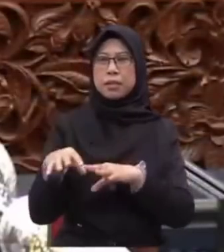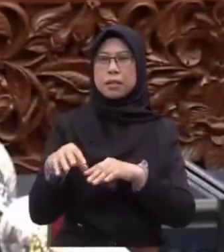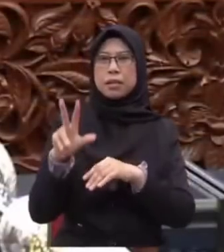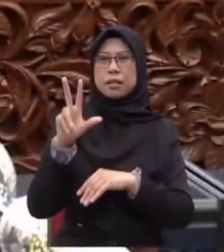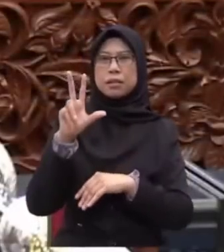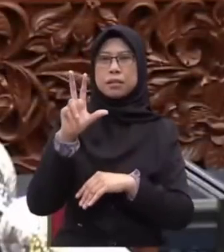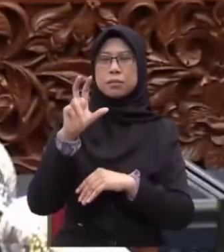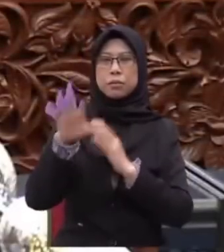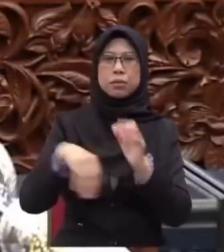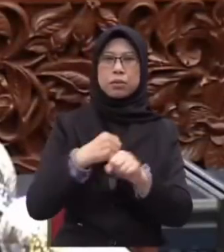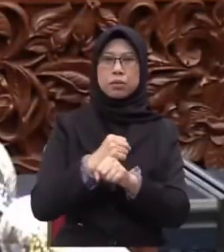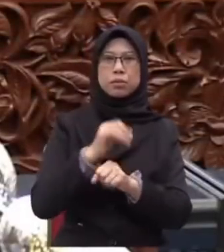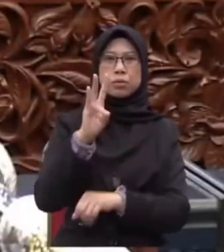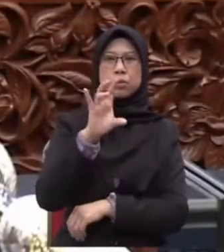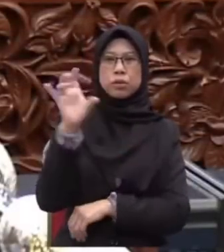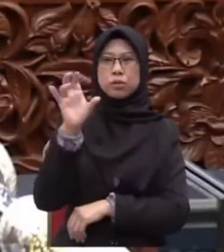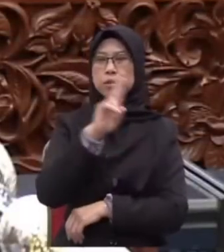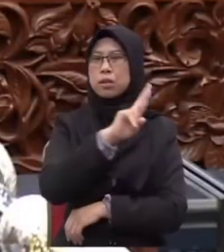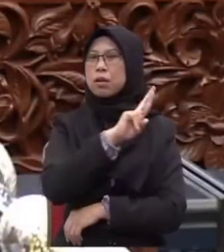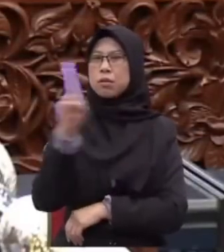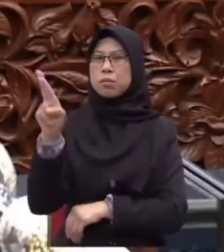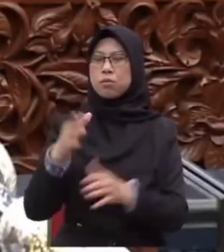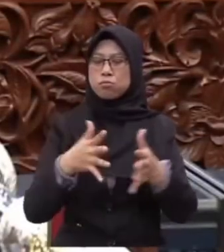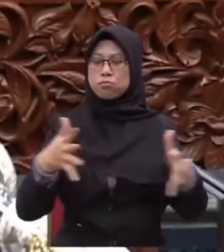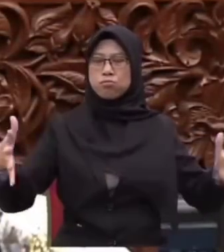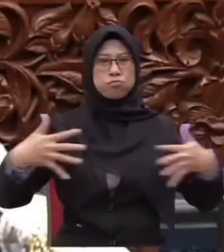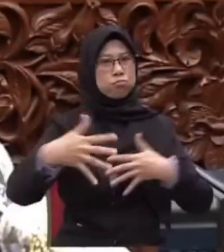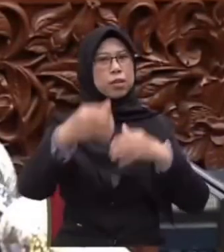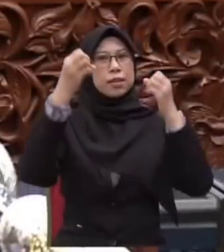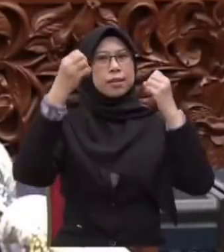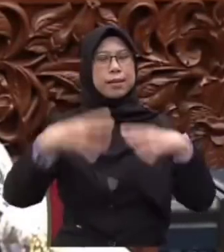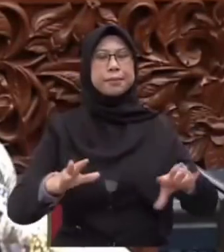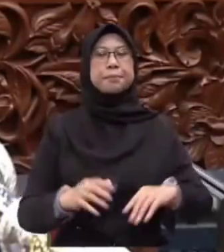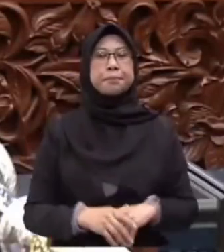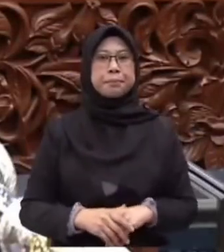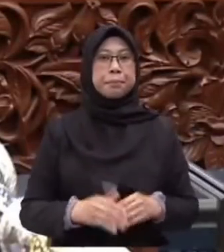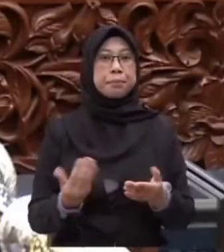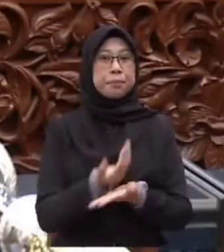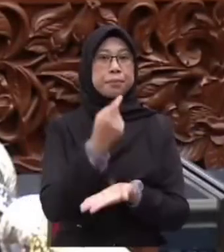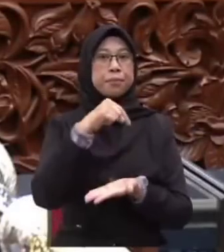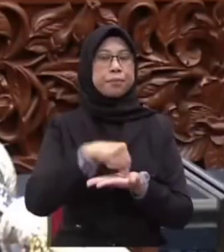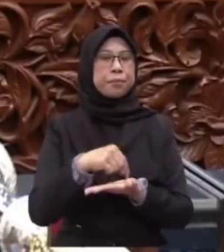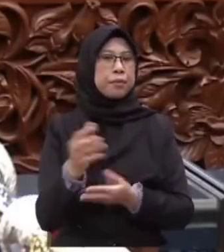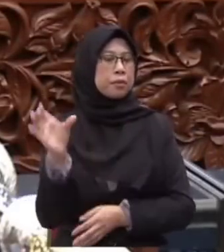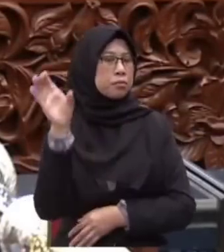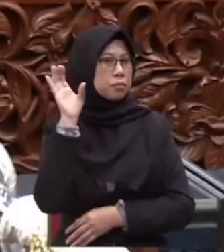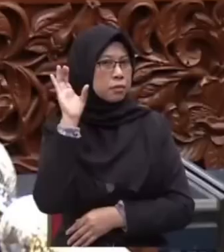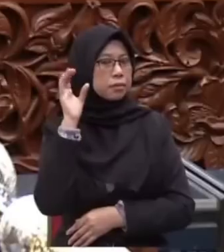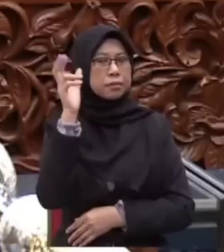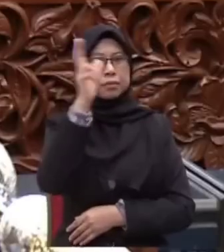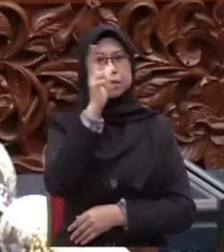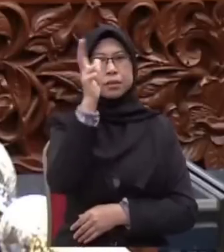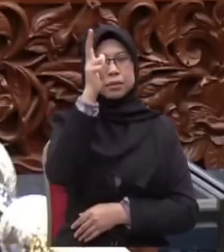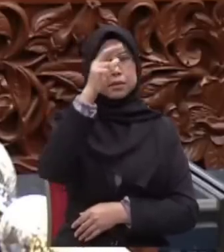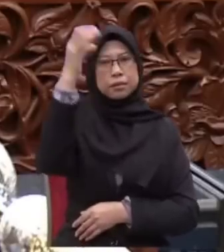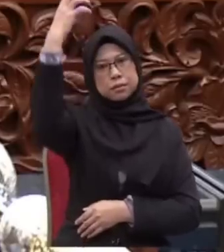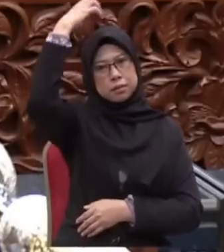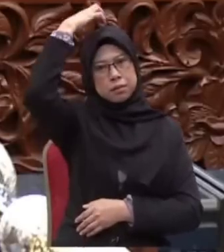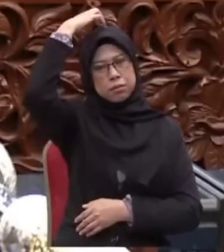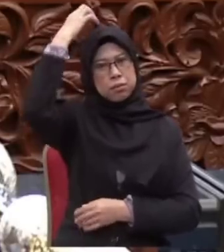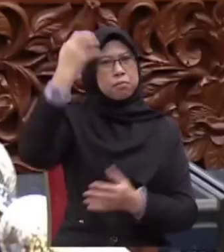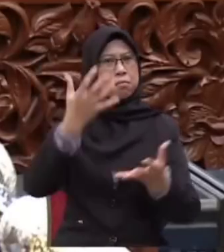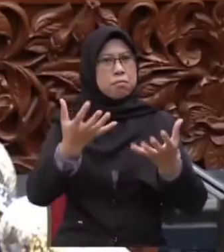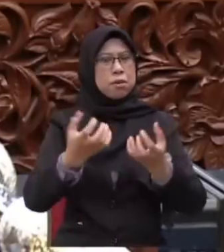dekad ini, lebih kurang 700 ribu hektar kawasan Tanah Gambut kita. Persoalan saya ialah baru-baru ini kita mendengar Kerajaan Selangor berhasrat